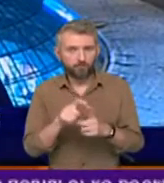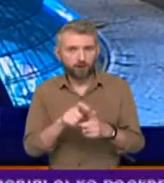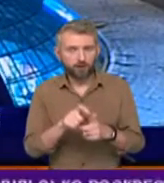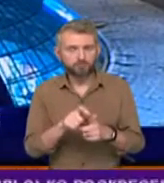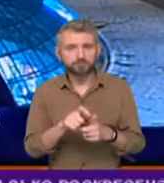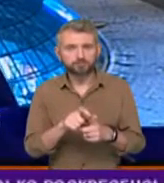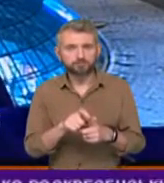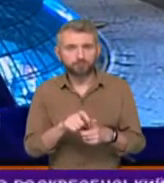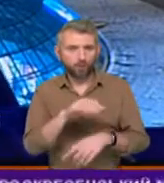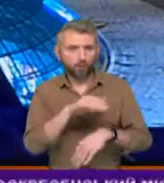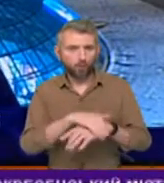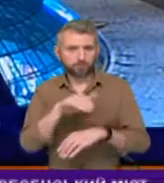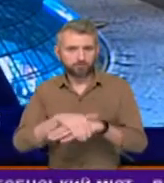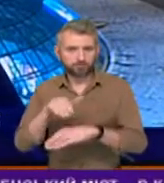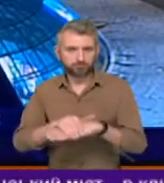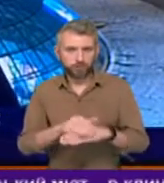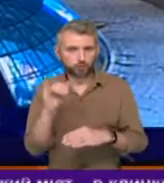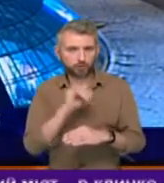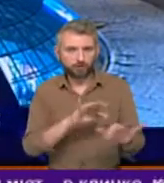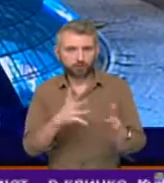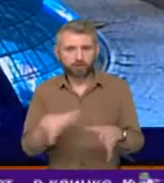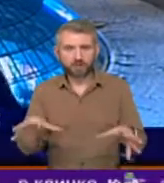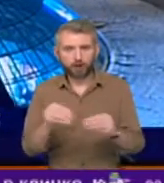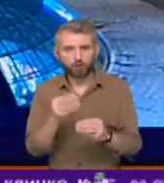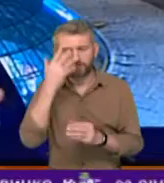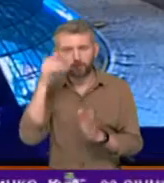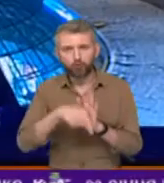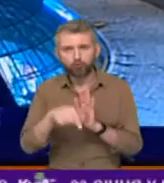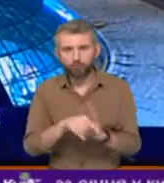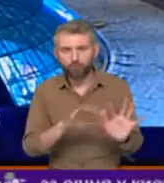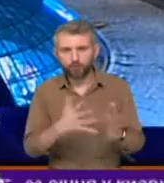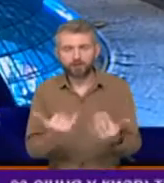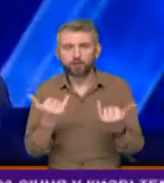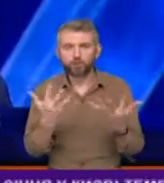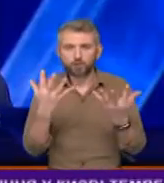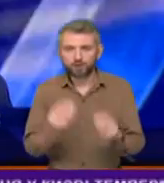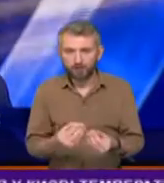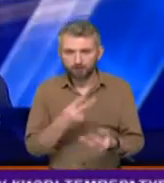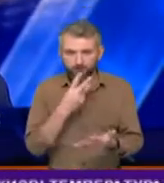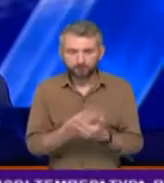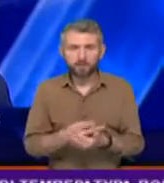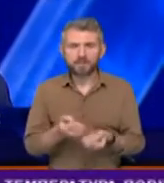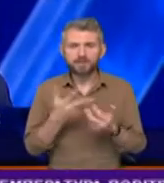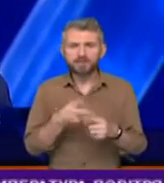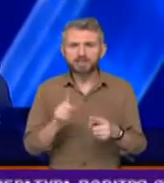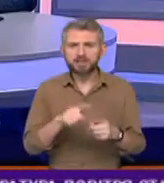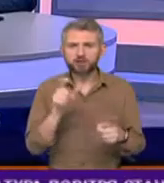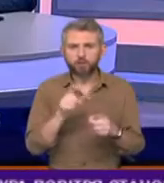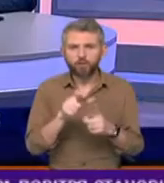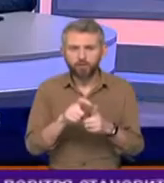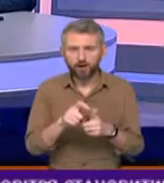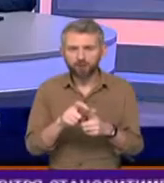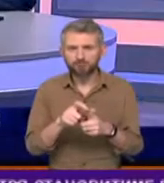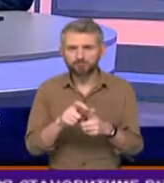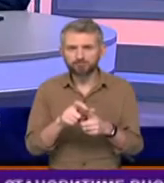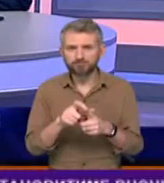чи констатацію історичних подій разом із філософією цих подій на сьогоднішній день, наскільки ці слова, ну, якби одягаються на ту